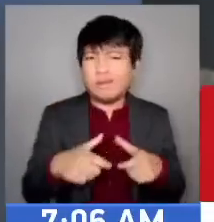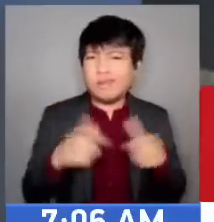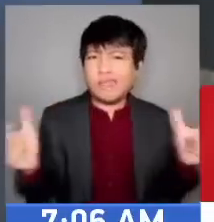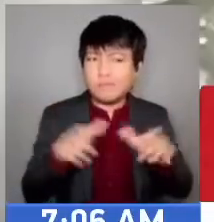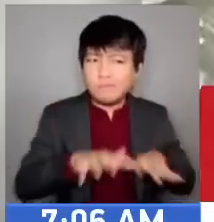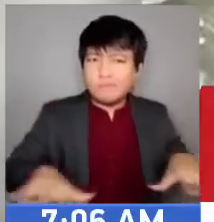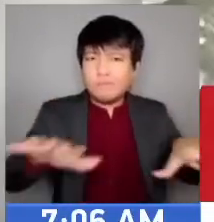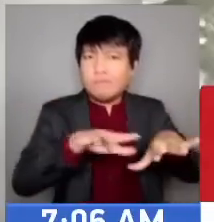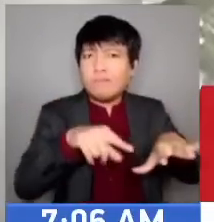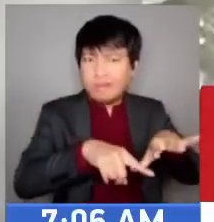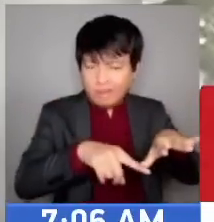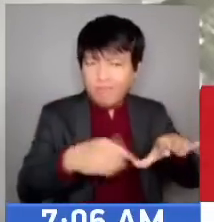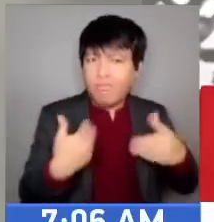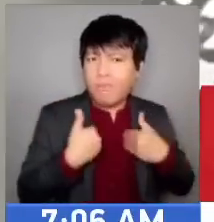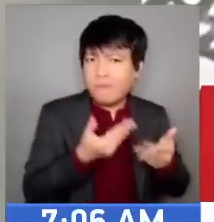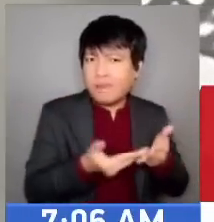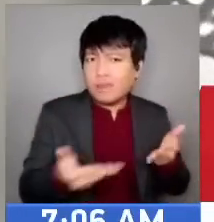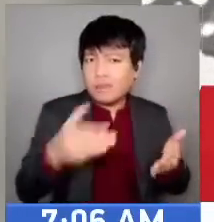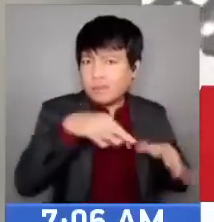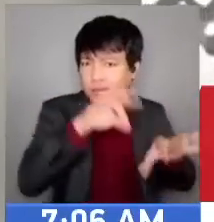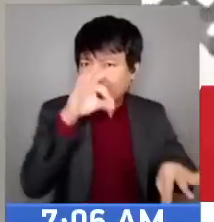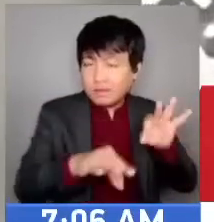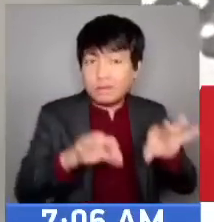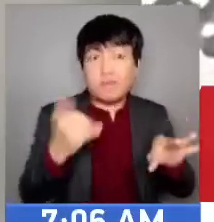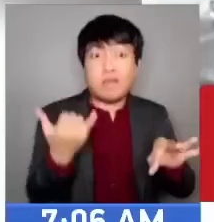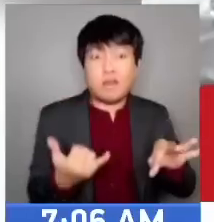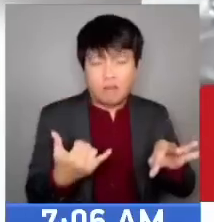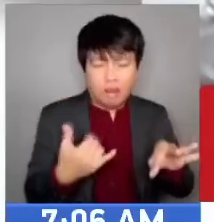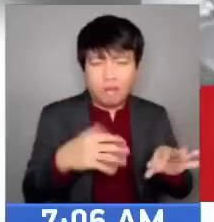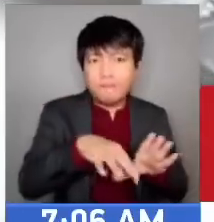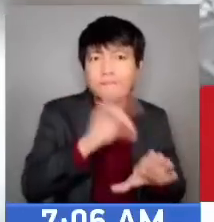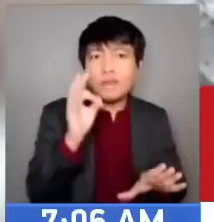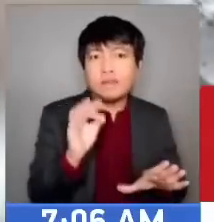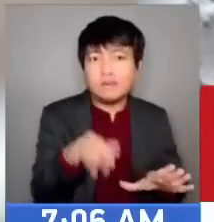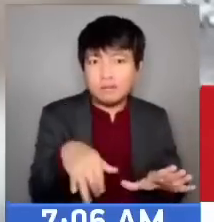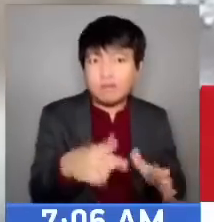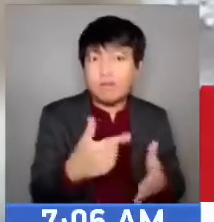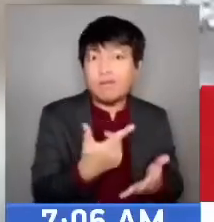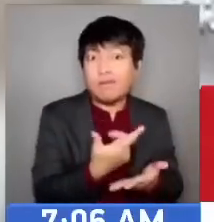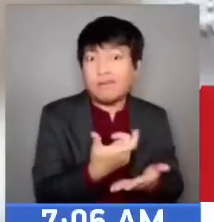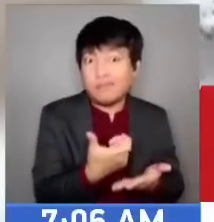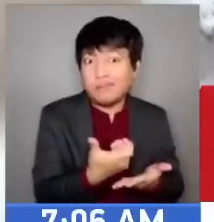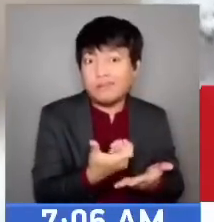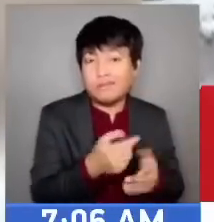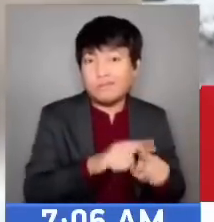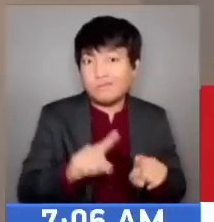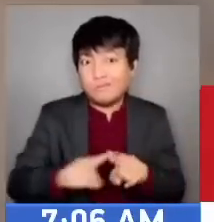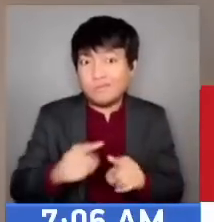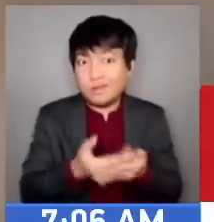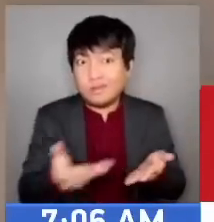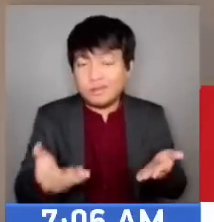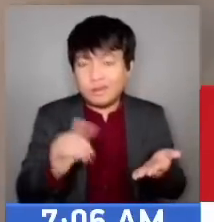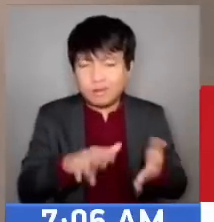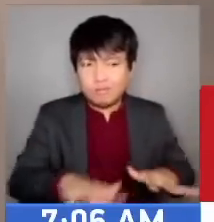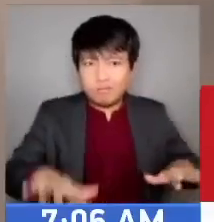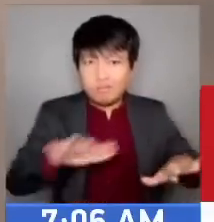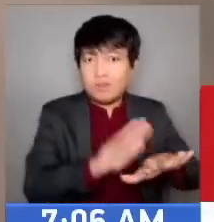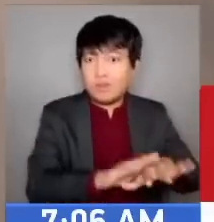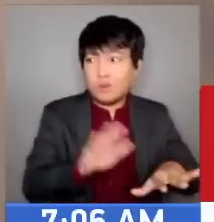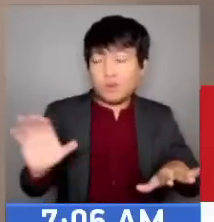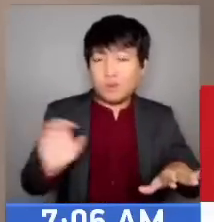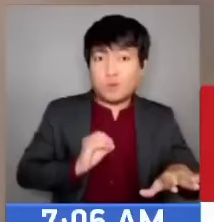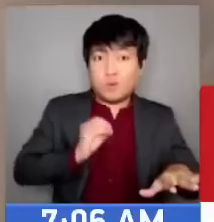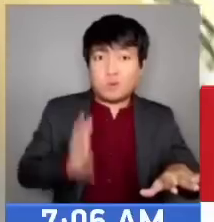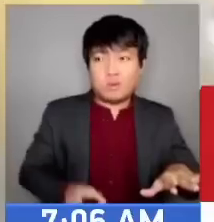ang inventaryo ng mga nakumpiskang armas mula sa property. Tingin nila, idinadawit si Henry Teves sa pagpaslang kay Governor